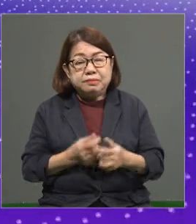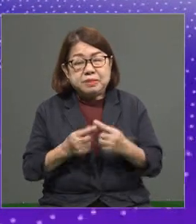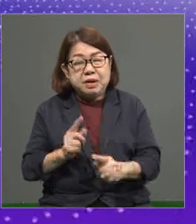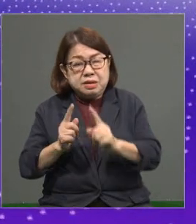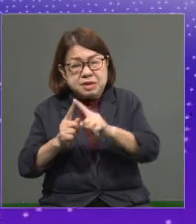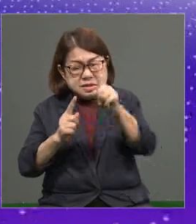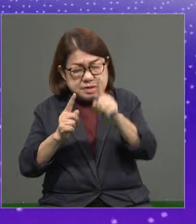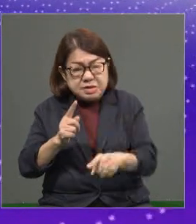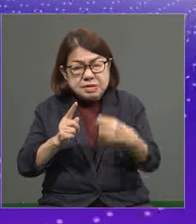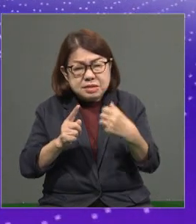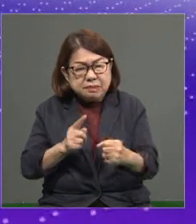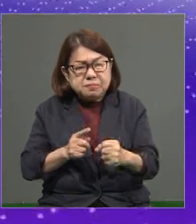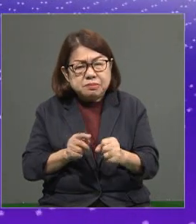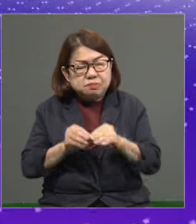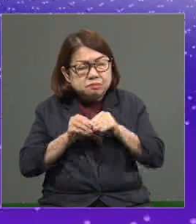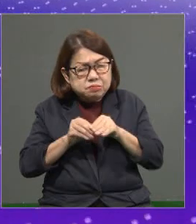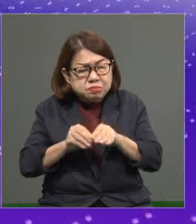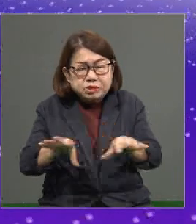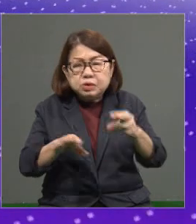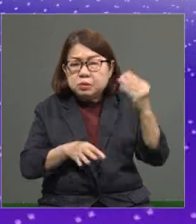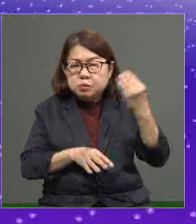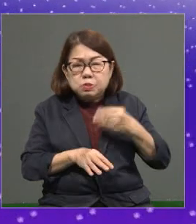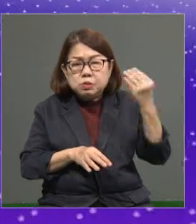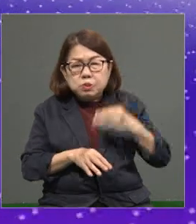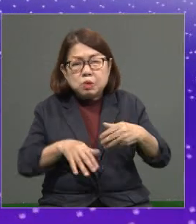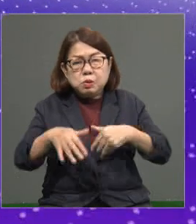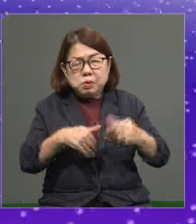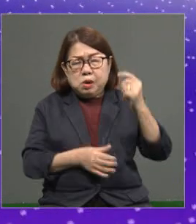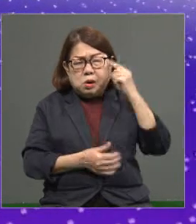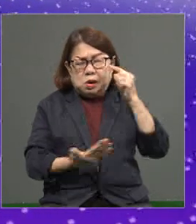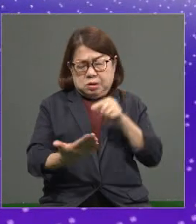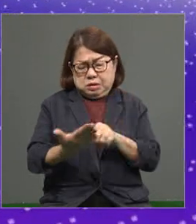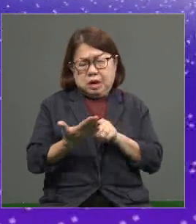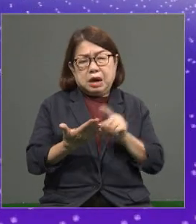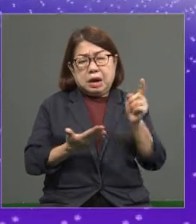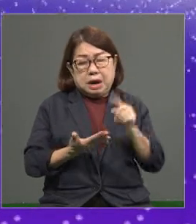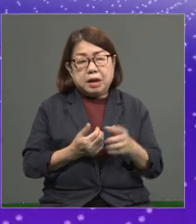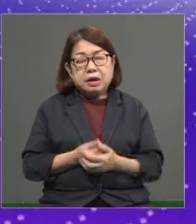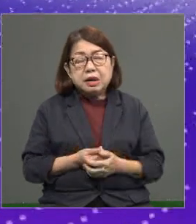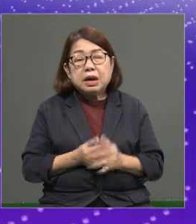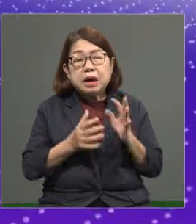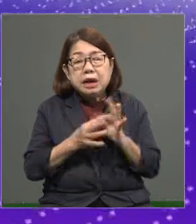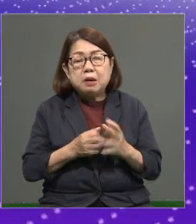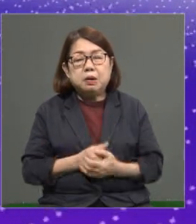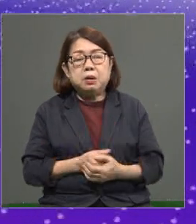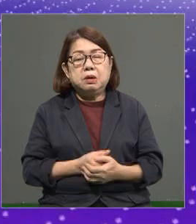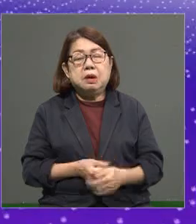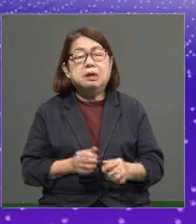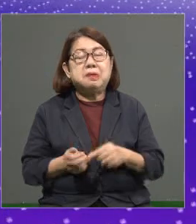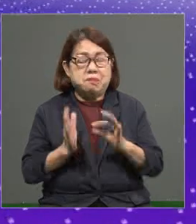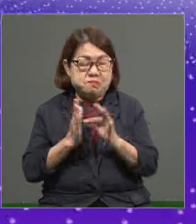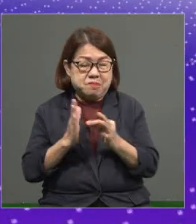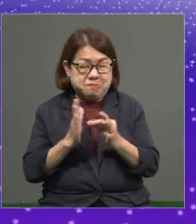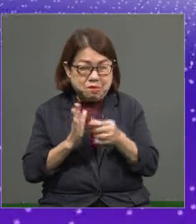อันดับข่าวปลอมที่เกี่ยวกับอาชญากรรมออนไลน์ที่ประชาชนให้ความสนใจมากที่สุดนะฮะกลับกลายเป็นเรื่องของเพจต่อต้านข่าวปลอมเองเลยนะ